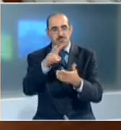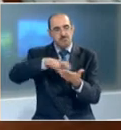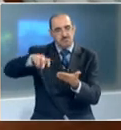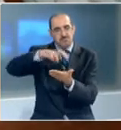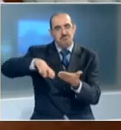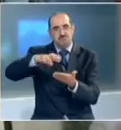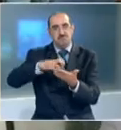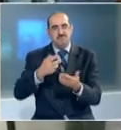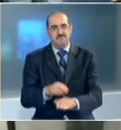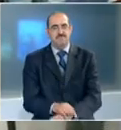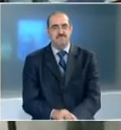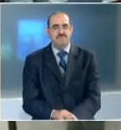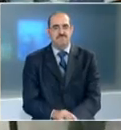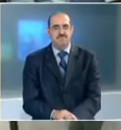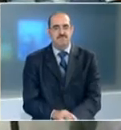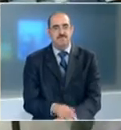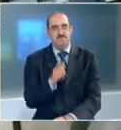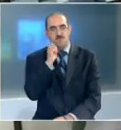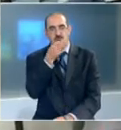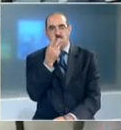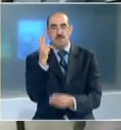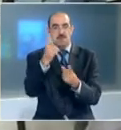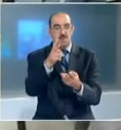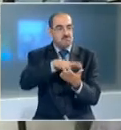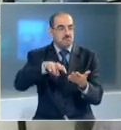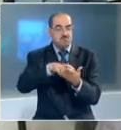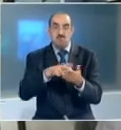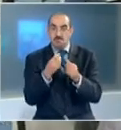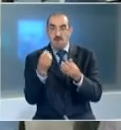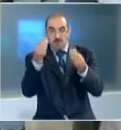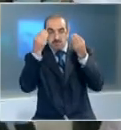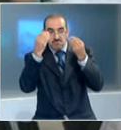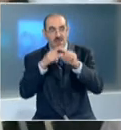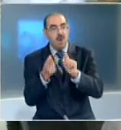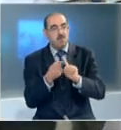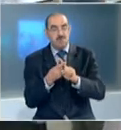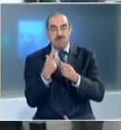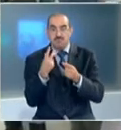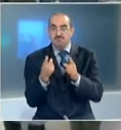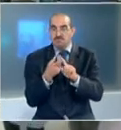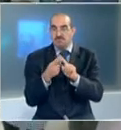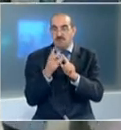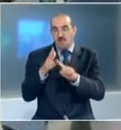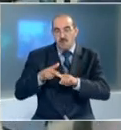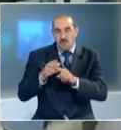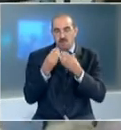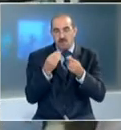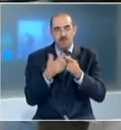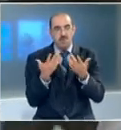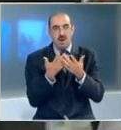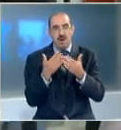الأبواب المفتوحة. تظاهرة قيمة، ورانا شفنا هذا المعرض مهام ومراحل